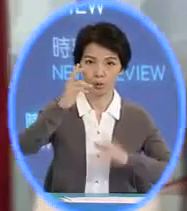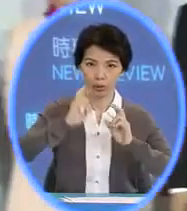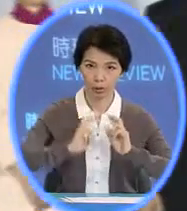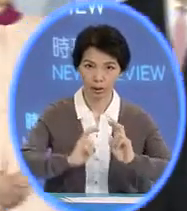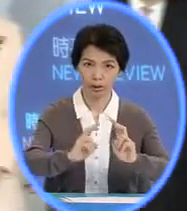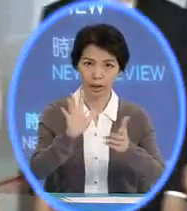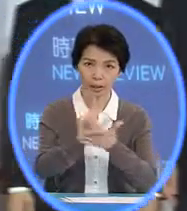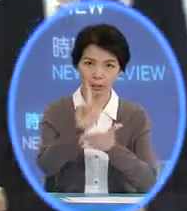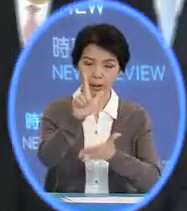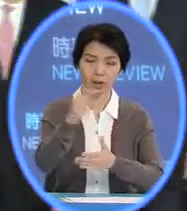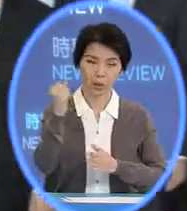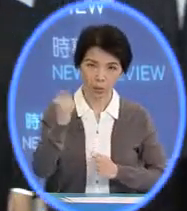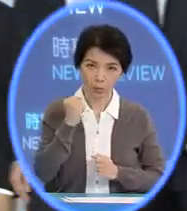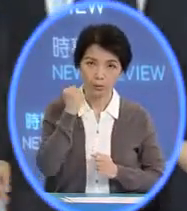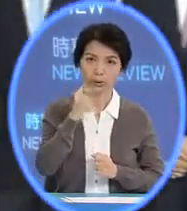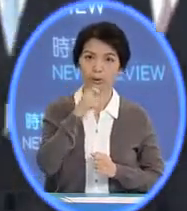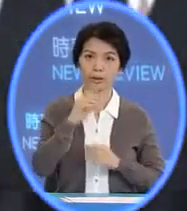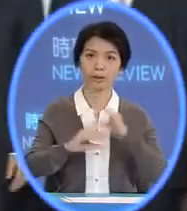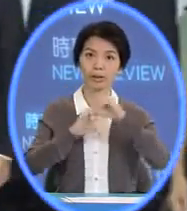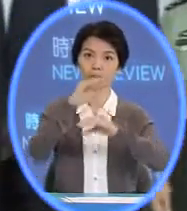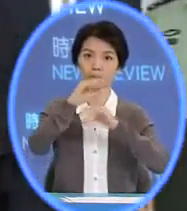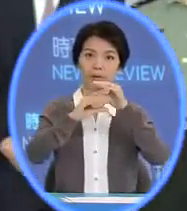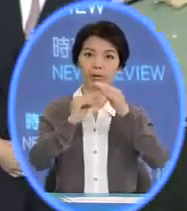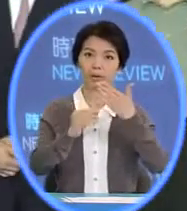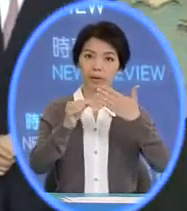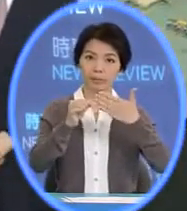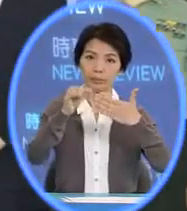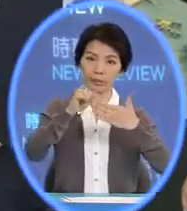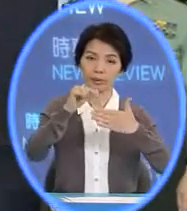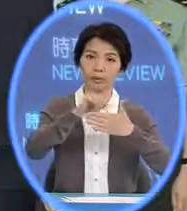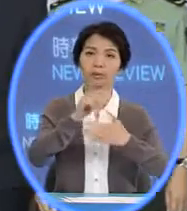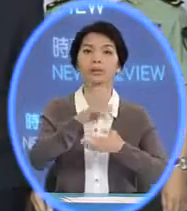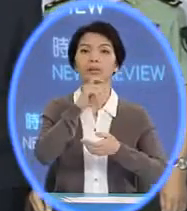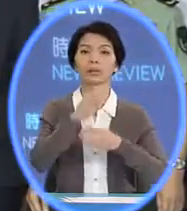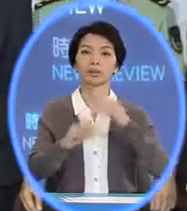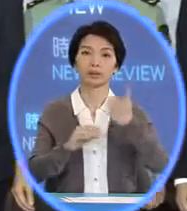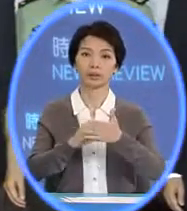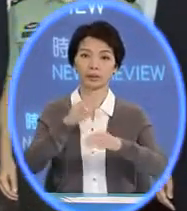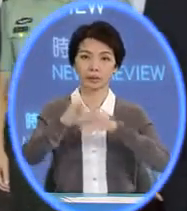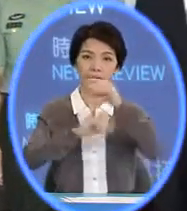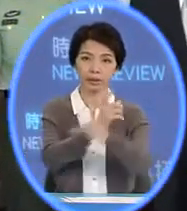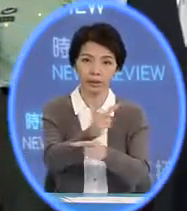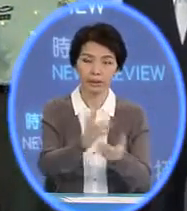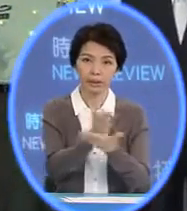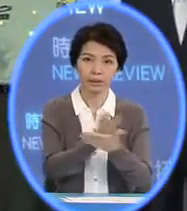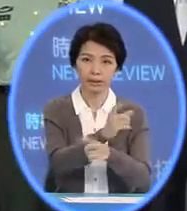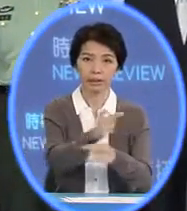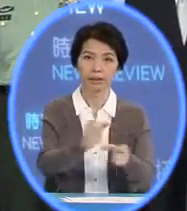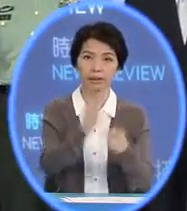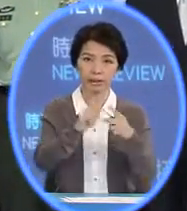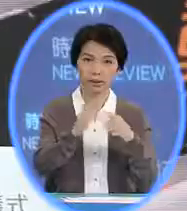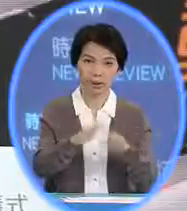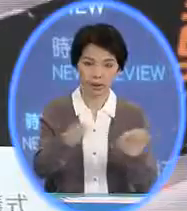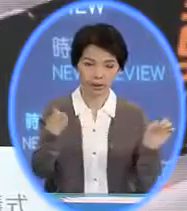了八年的努力，一步一脚印的建造和试营运，今日正式开